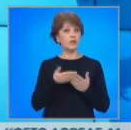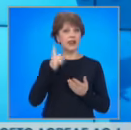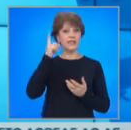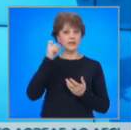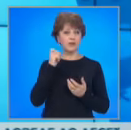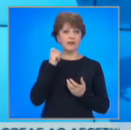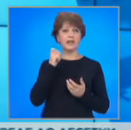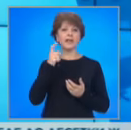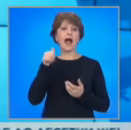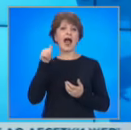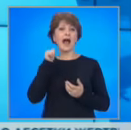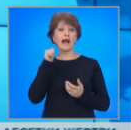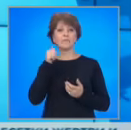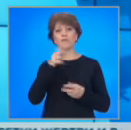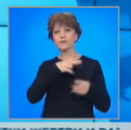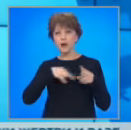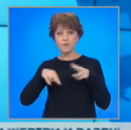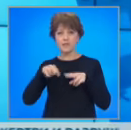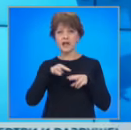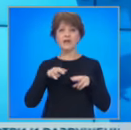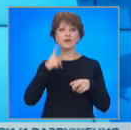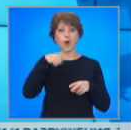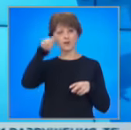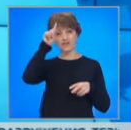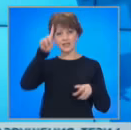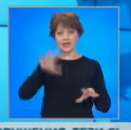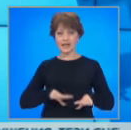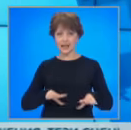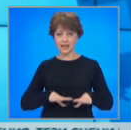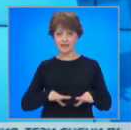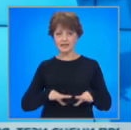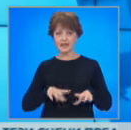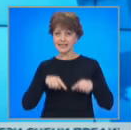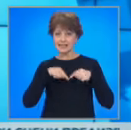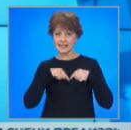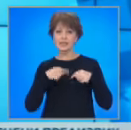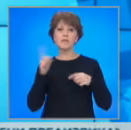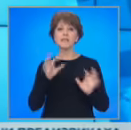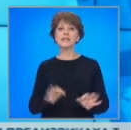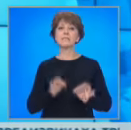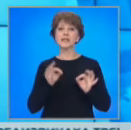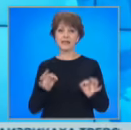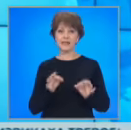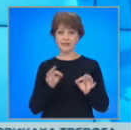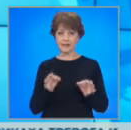разследван от две прокуратури. Първо от Софийската градска, след това от специализираната. Днес преди поредното заседание по